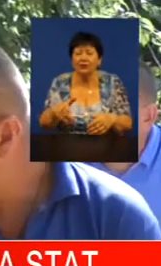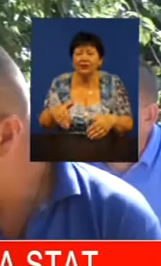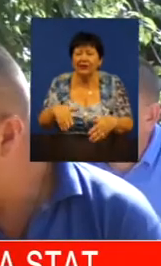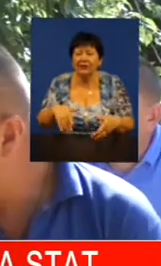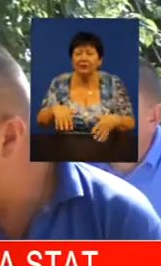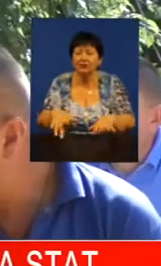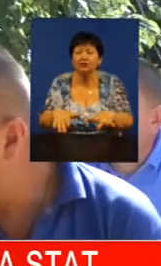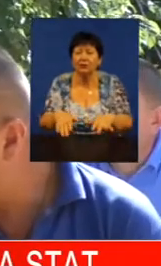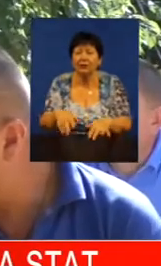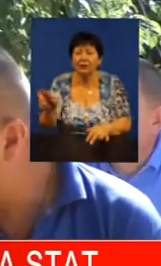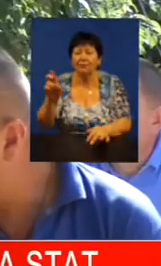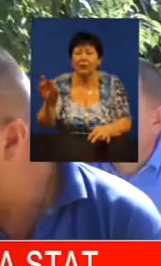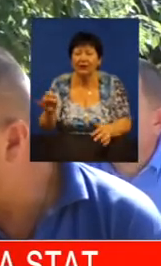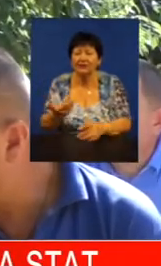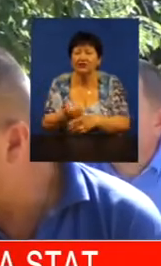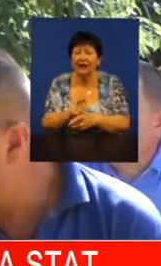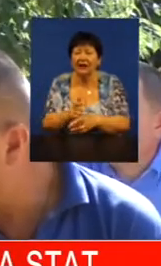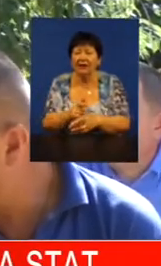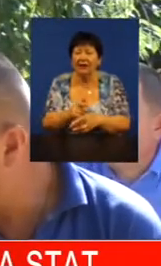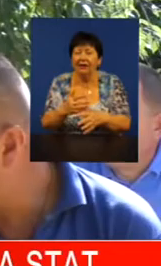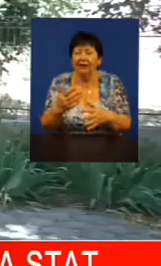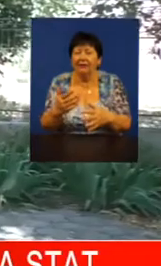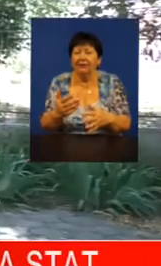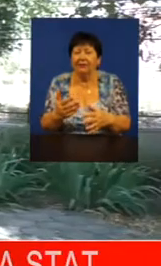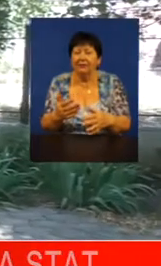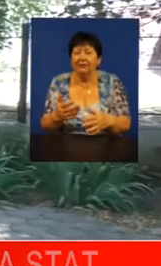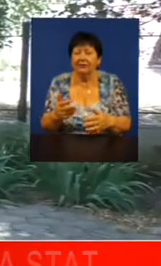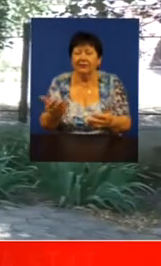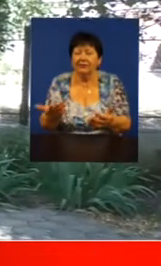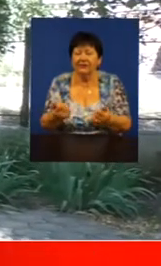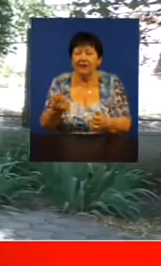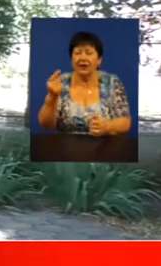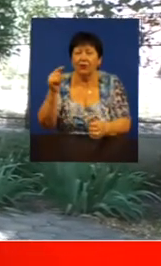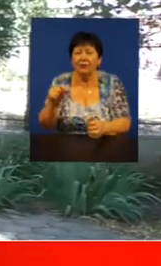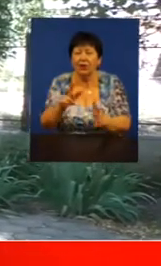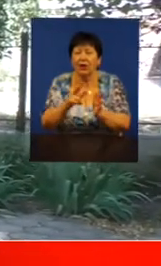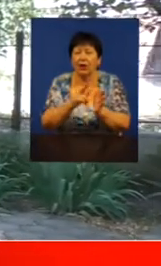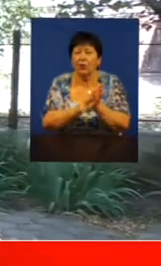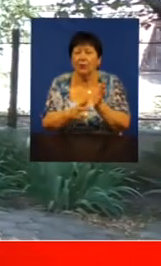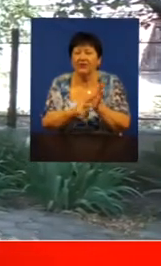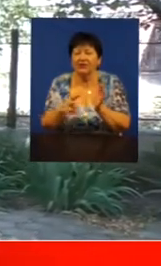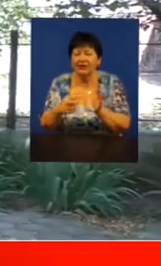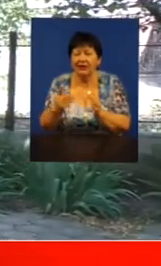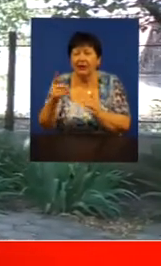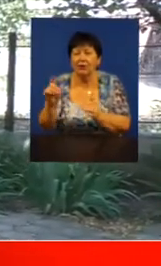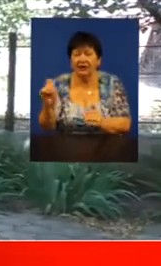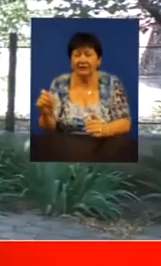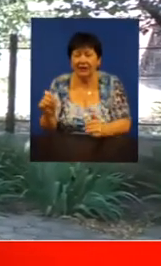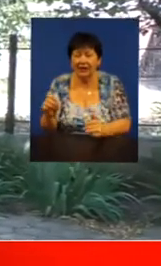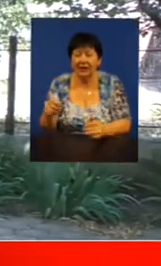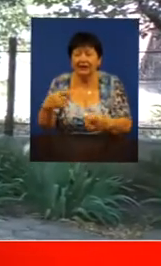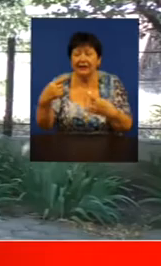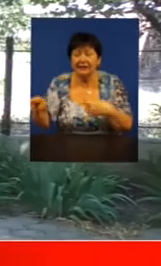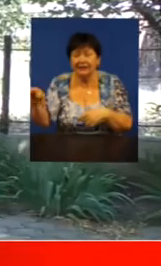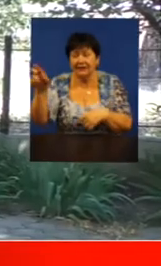procedurile birocratice care te răgânează timpul. Să dea 1.080 de lei la hectar, măcar aici. Dacă țările care din Europa dau